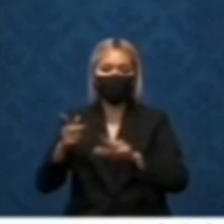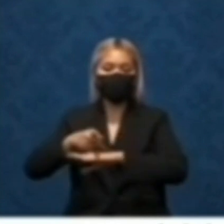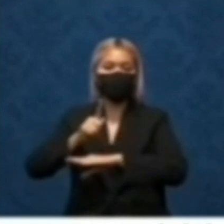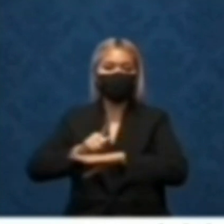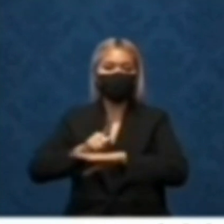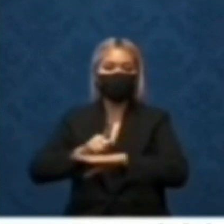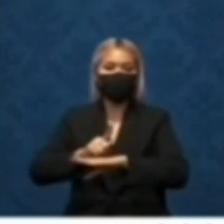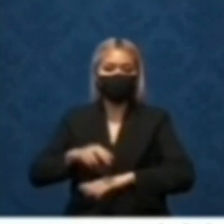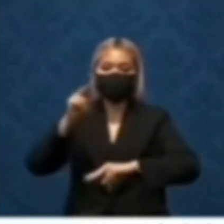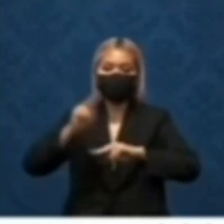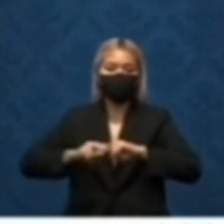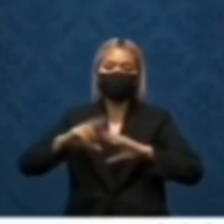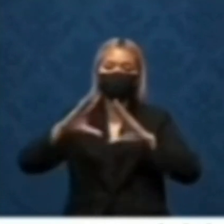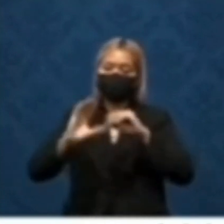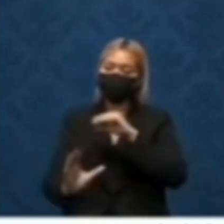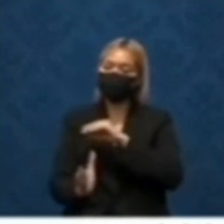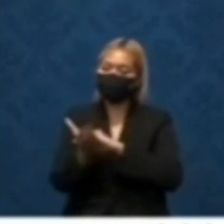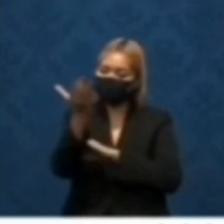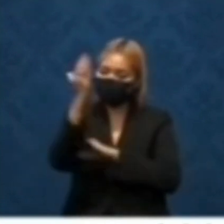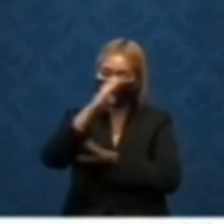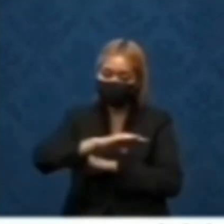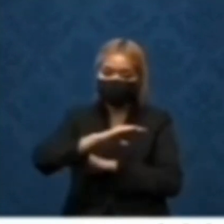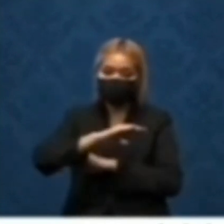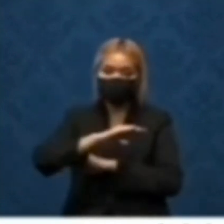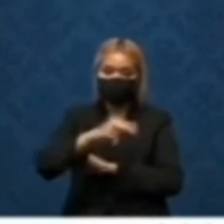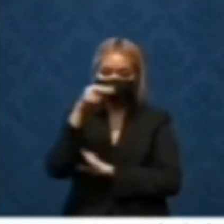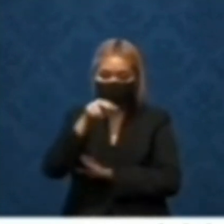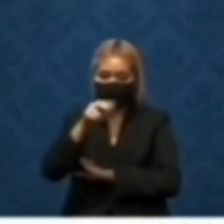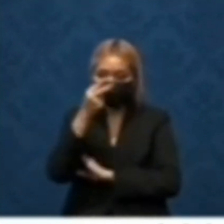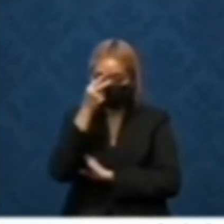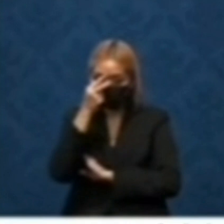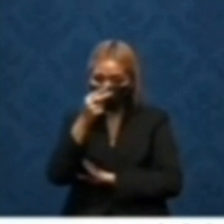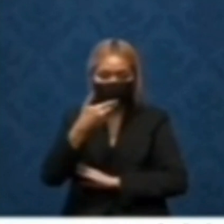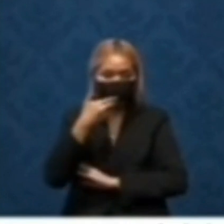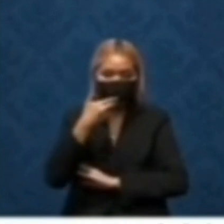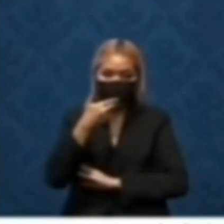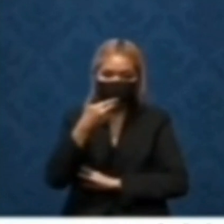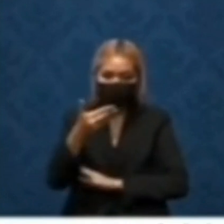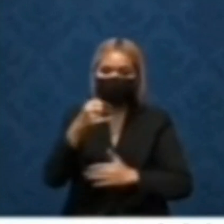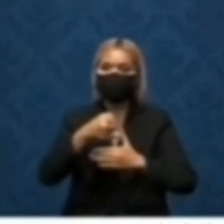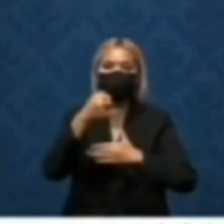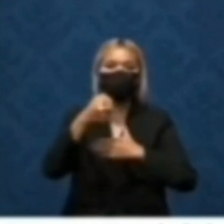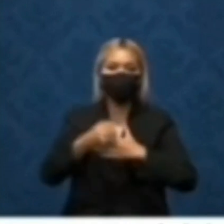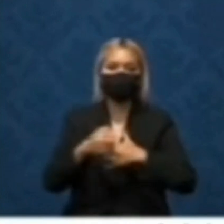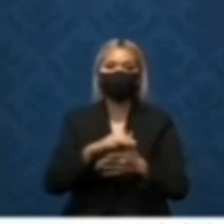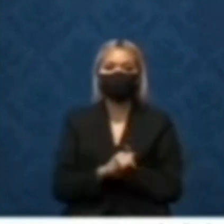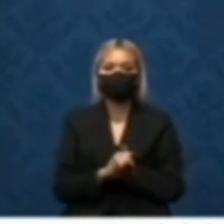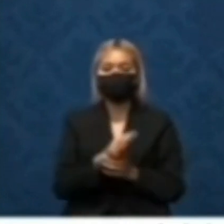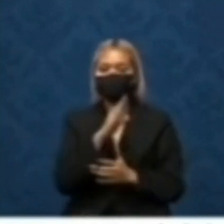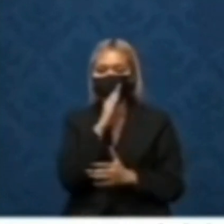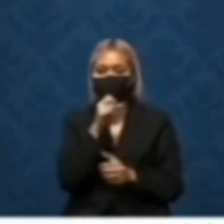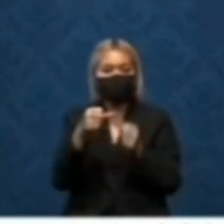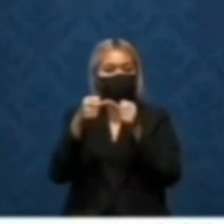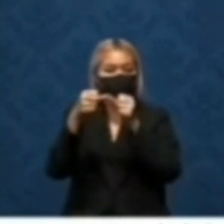เช้าเย็นเมื่อวานเราก็คุยกันว่าท่านยินกรนี่เฝ้าสภางดงามครับสวยงามฉะนั้นถ้าท่านอยู่ตลอดท่านอาจจะเข้าใจผิดจริงคุ